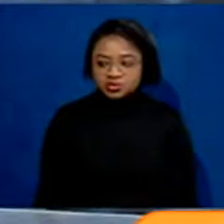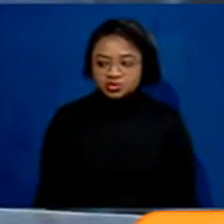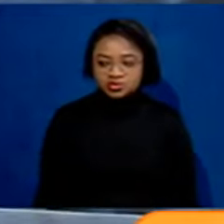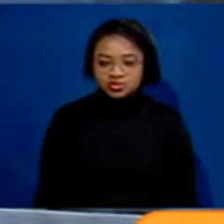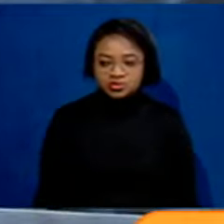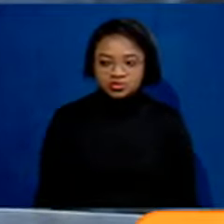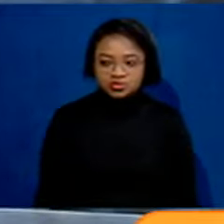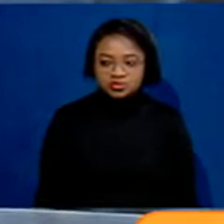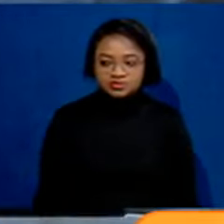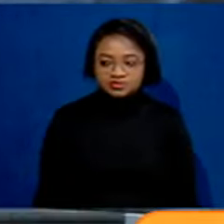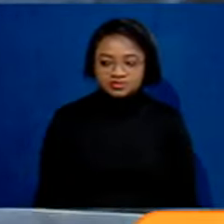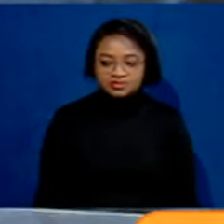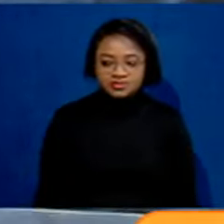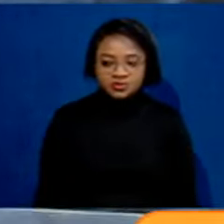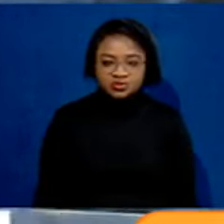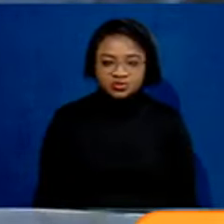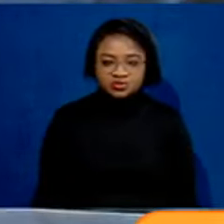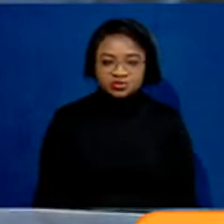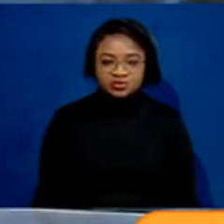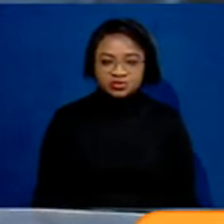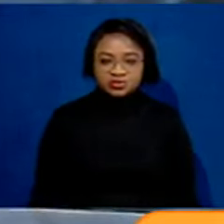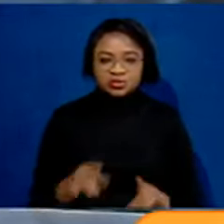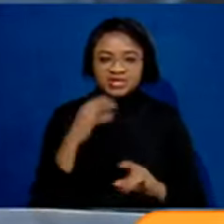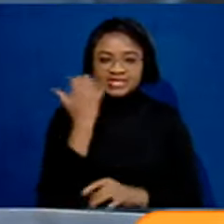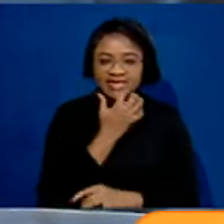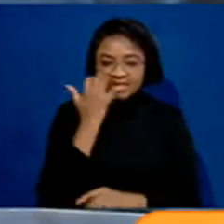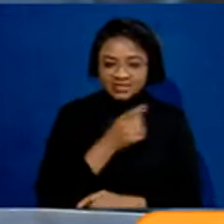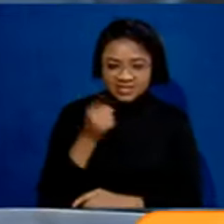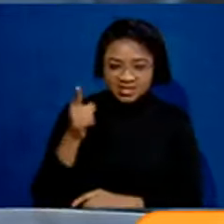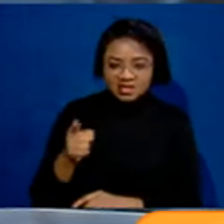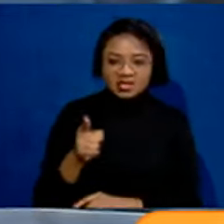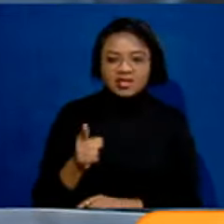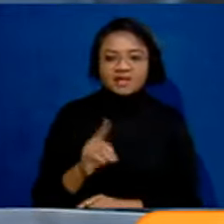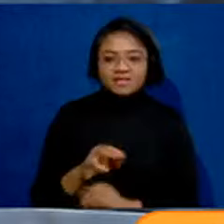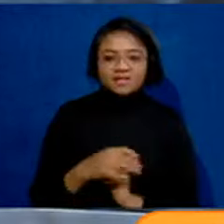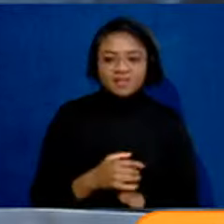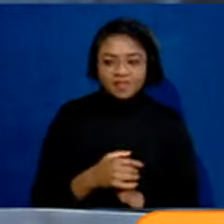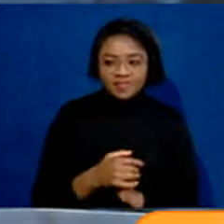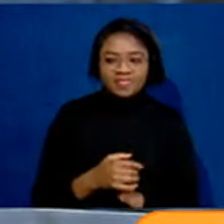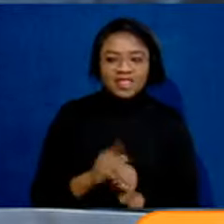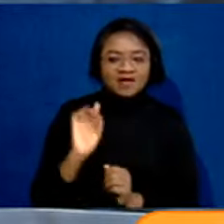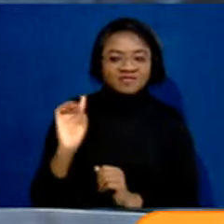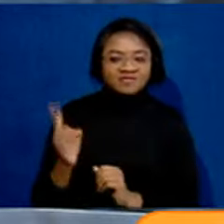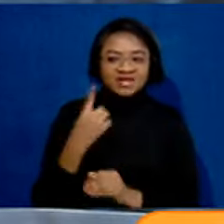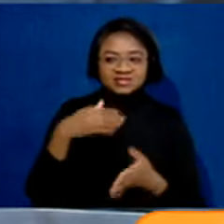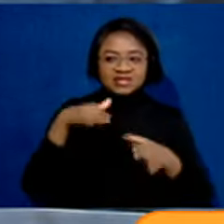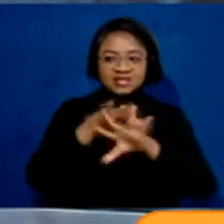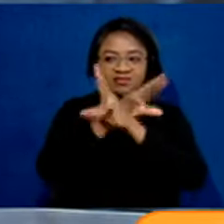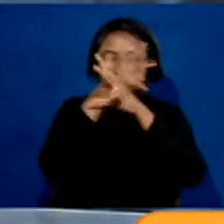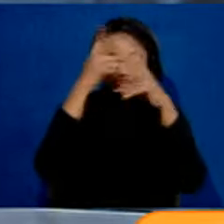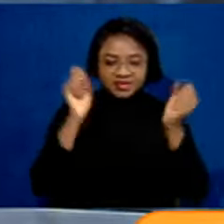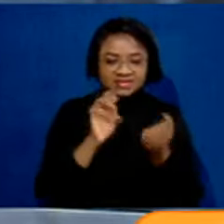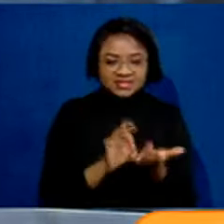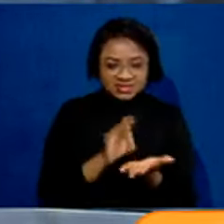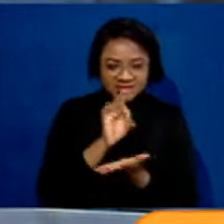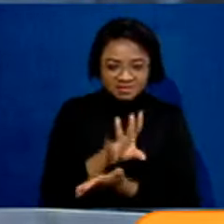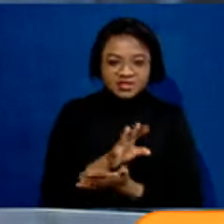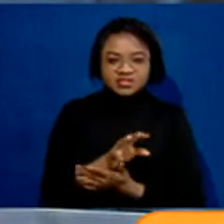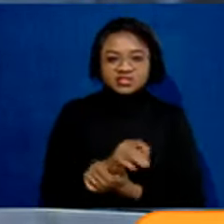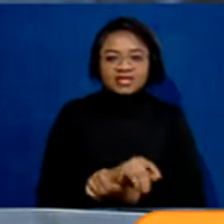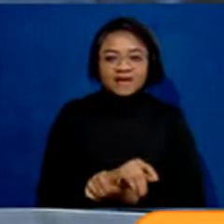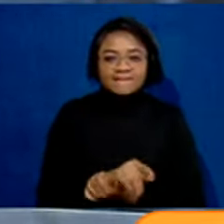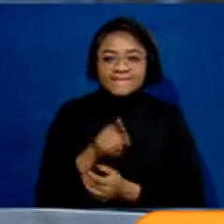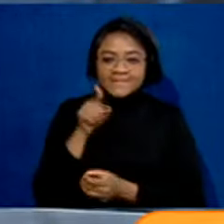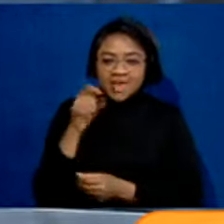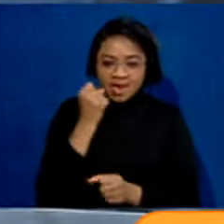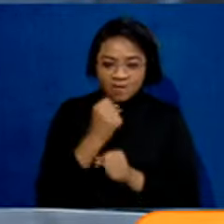Na mtazamaji, Rigathi Gachagua ameandikisha historia kama naibu rais wa kwanza nchini kuondolewa ofisini. Amehudumu kama naibu rais